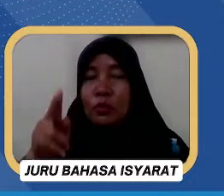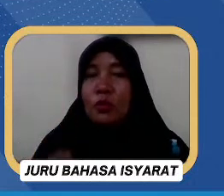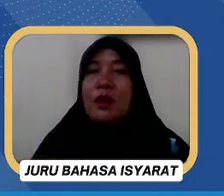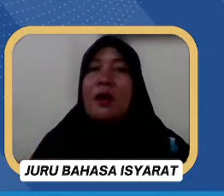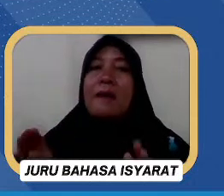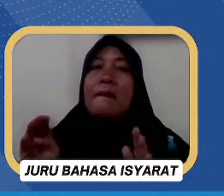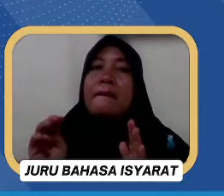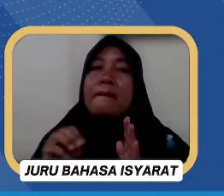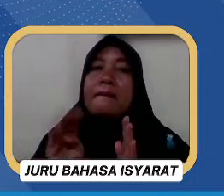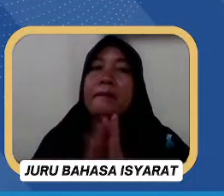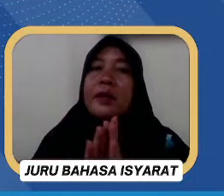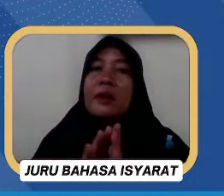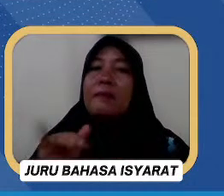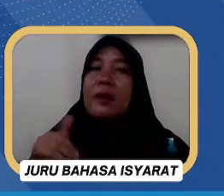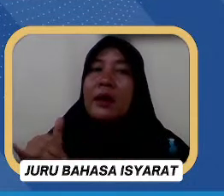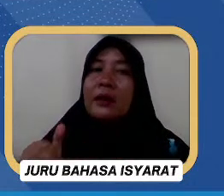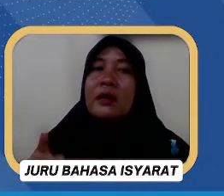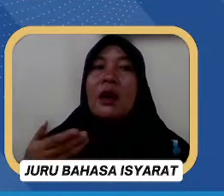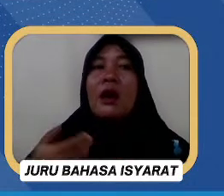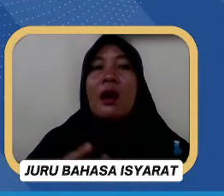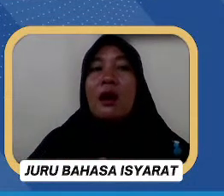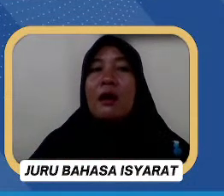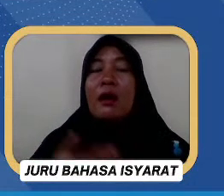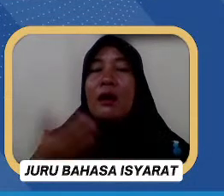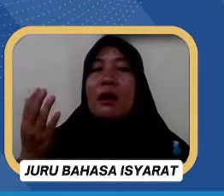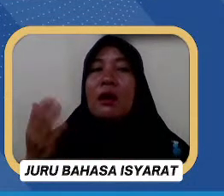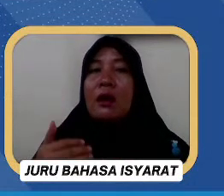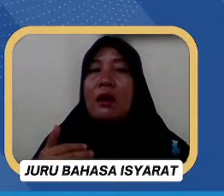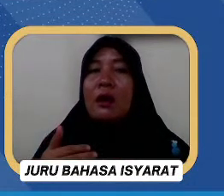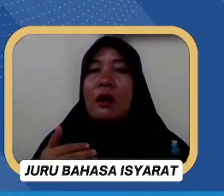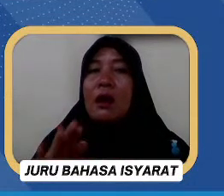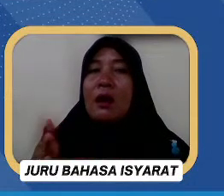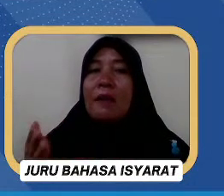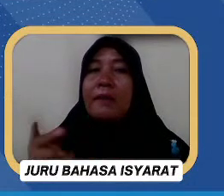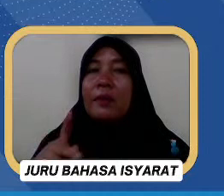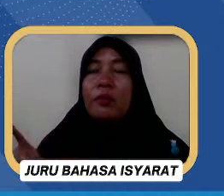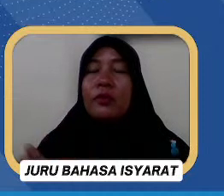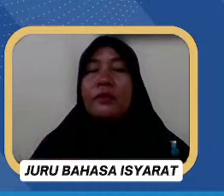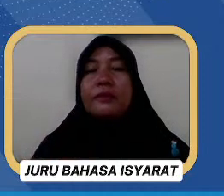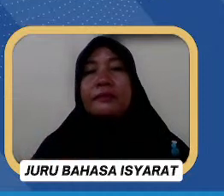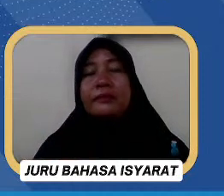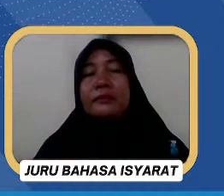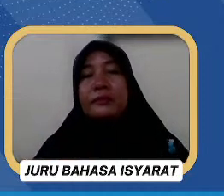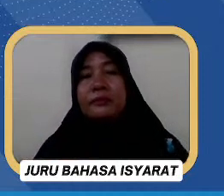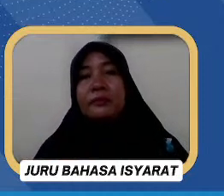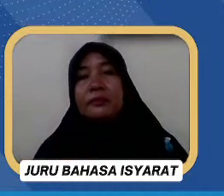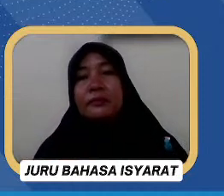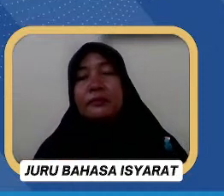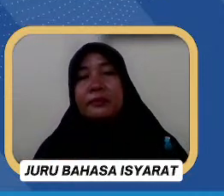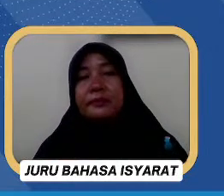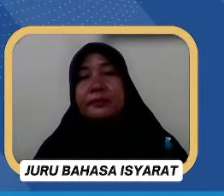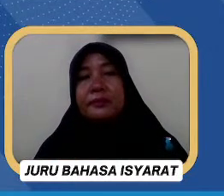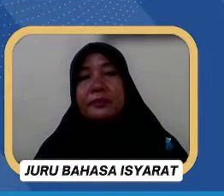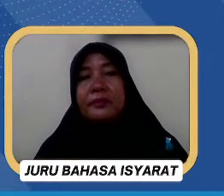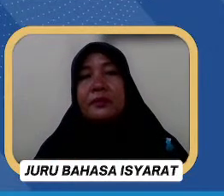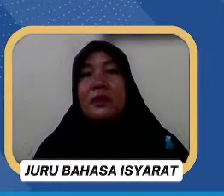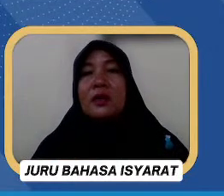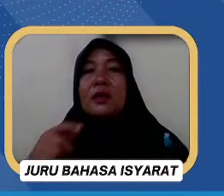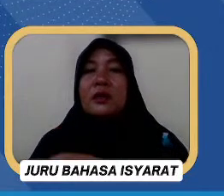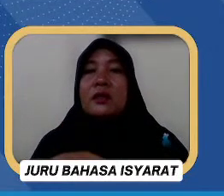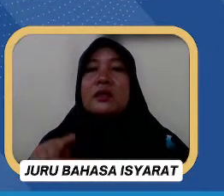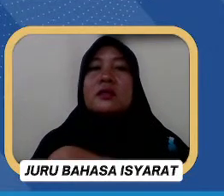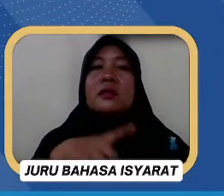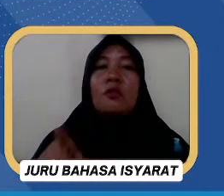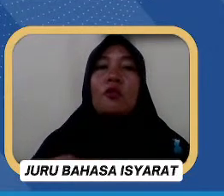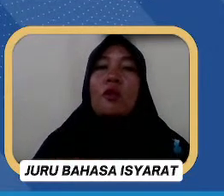Islam, sebagai pemeluk agama Hindu, Kristen, tentunya ajaran ini sudah disampaikan oleh para ustadz,